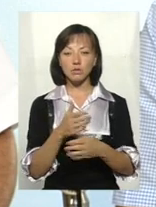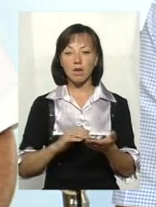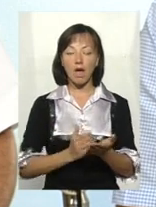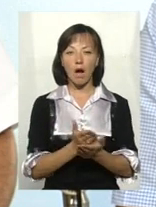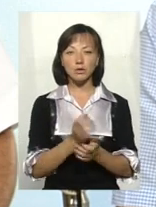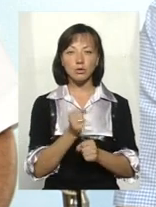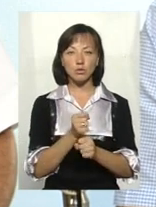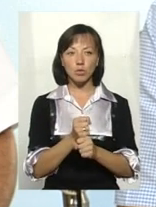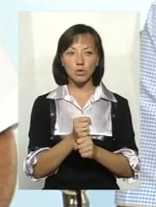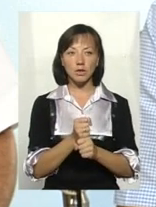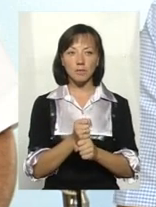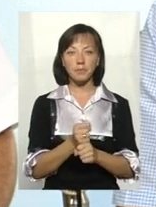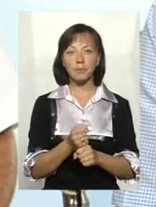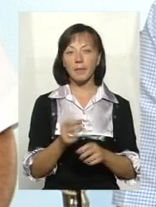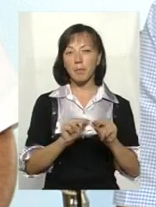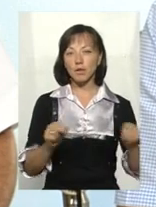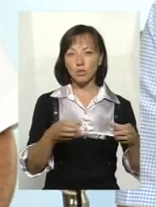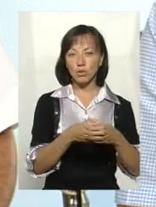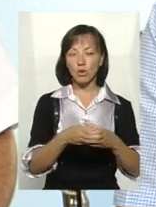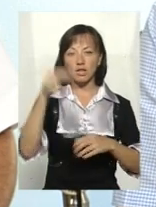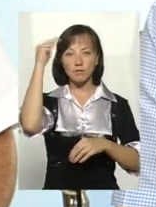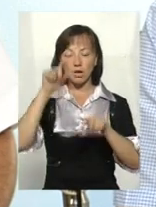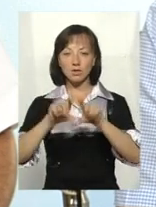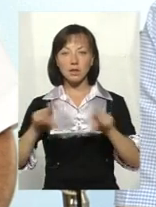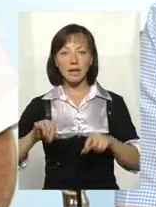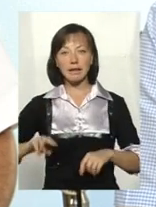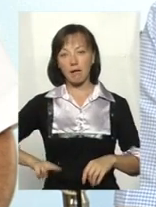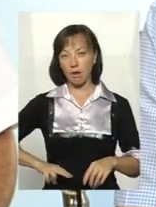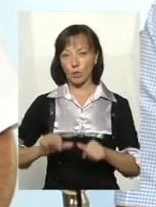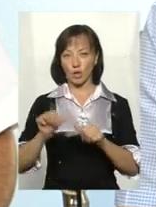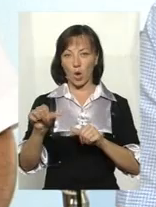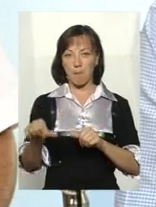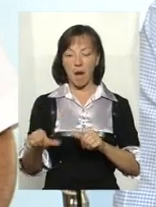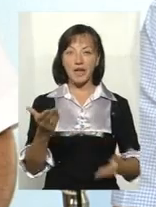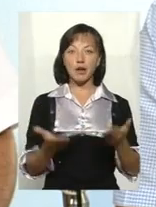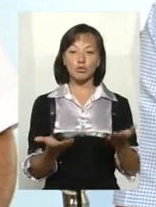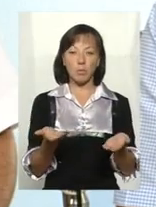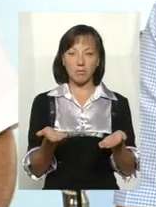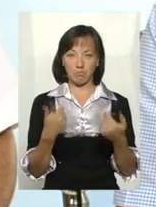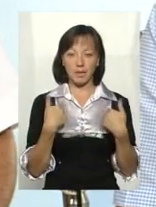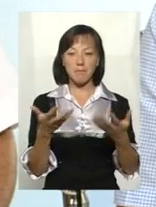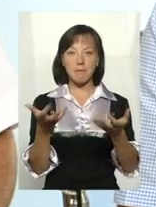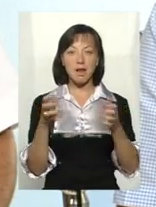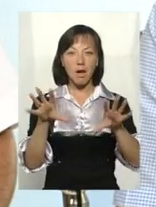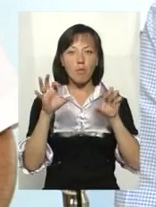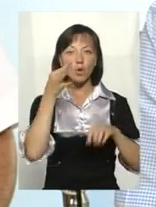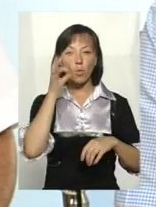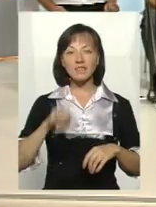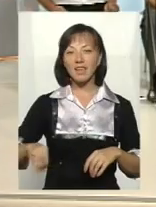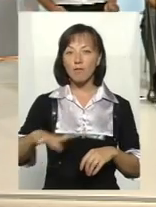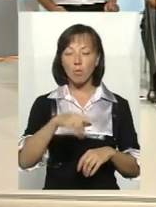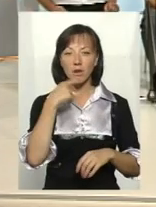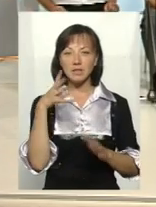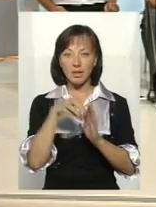роботи і педагогічного колективу, і навчального закладу, і директора, зокрема. Якщо ми беремо європейський досвід і кажемо, що ми йдемо